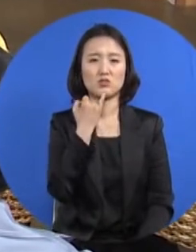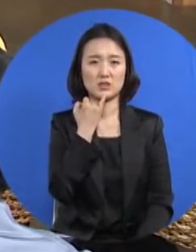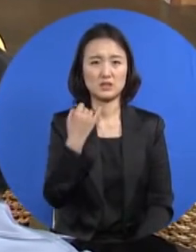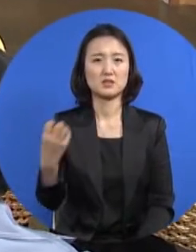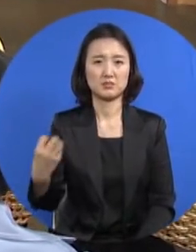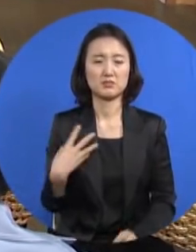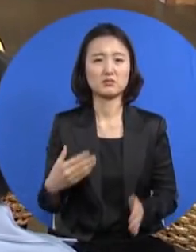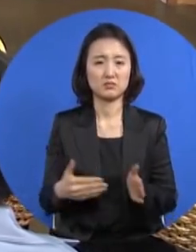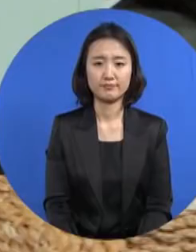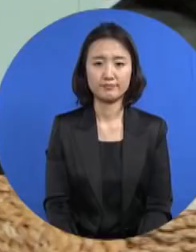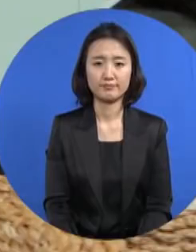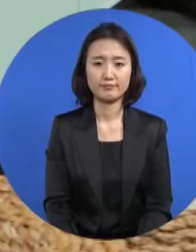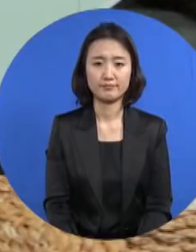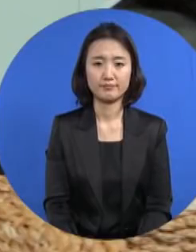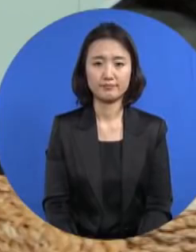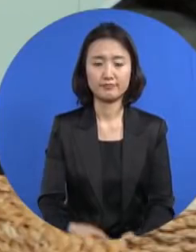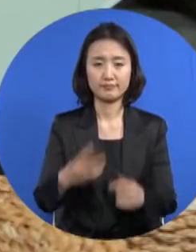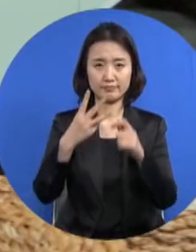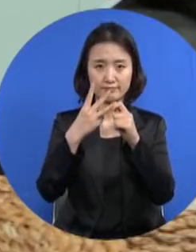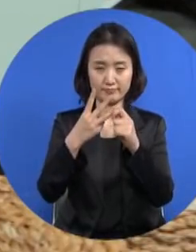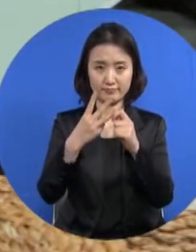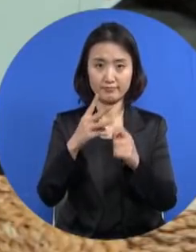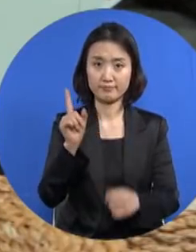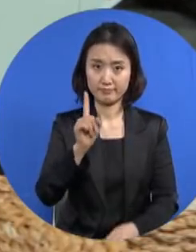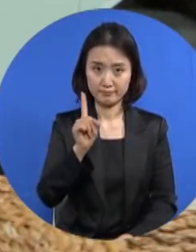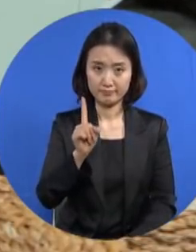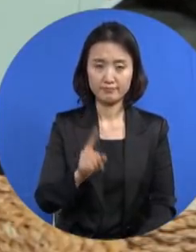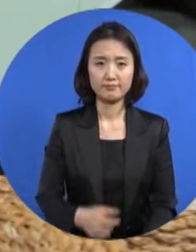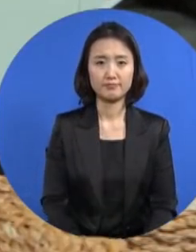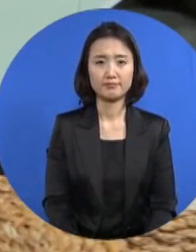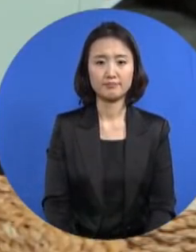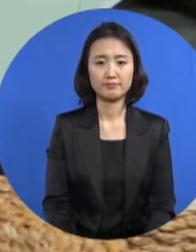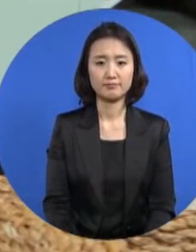말씀해 주셨어요. 세 번째 노하우는요.